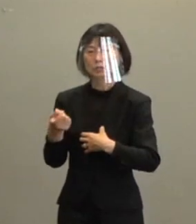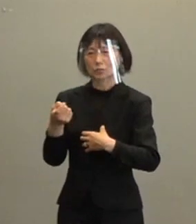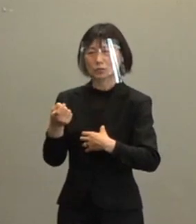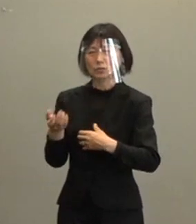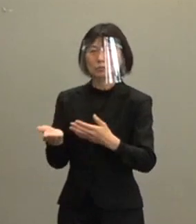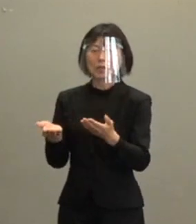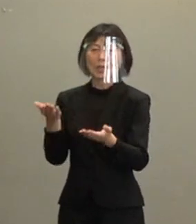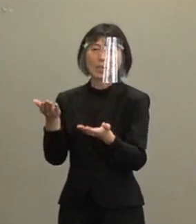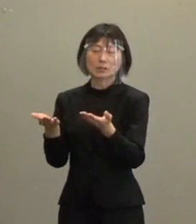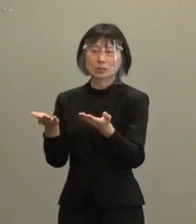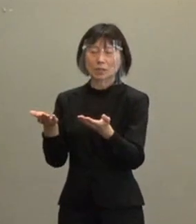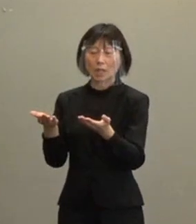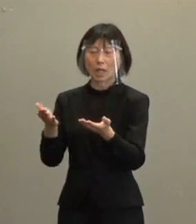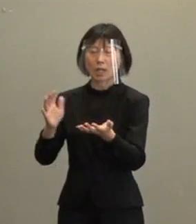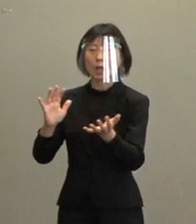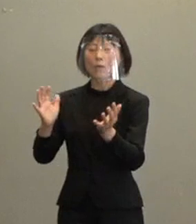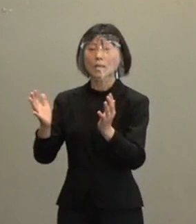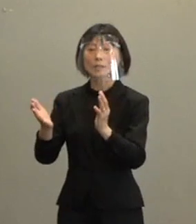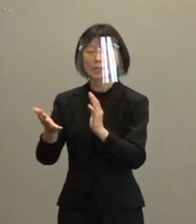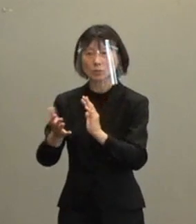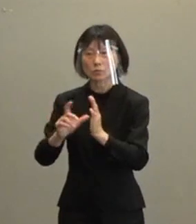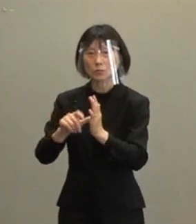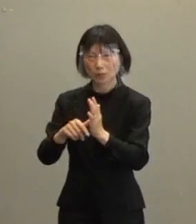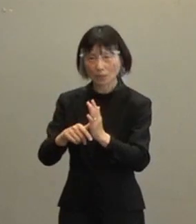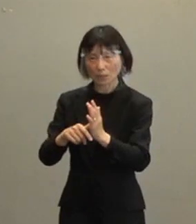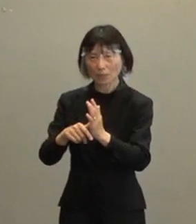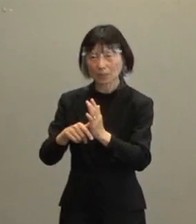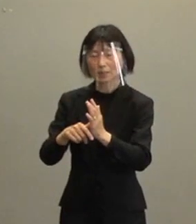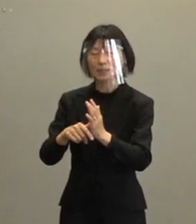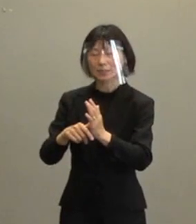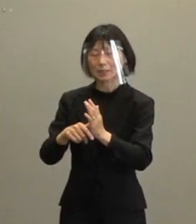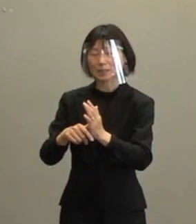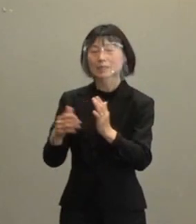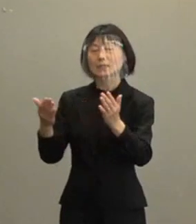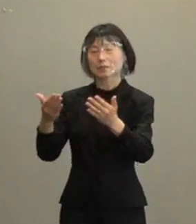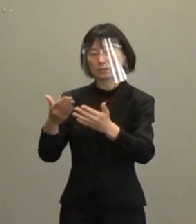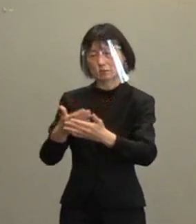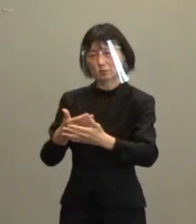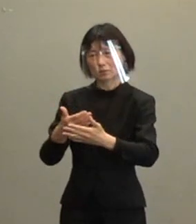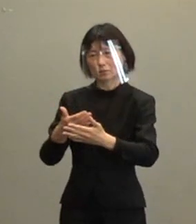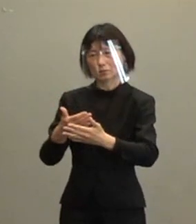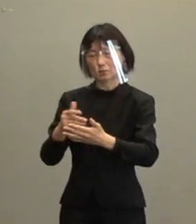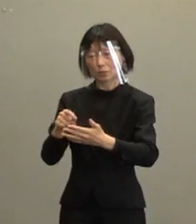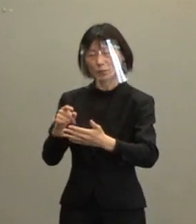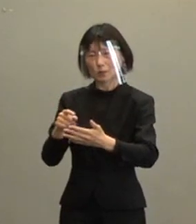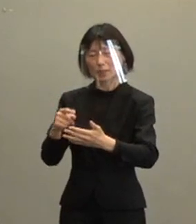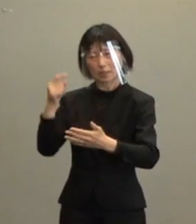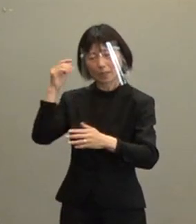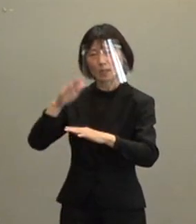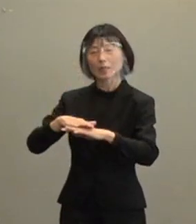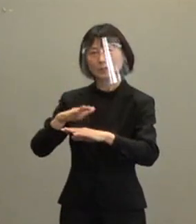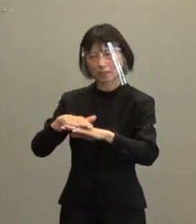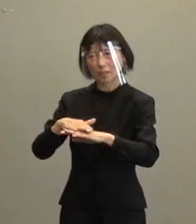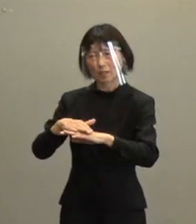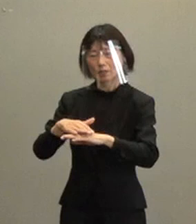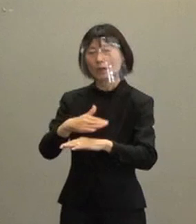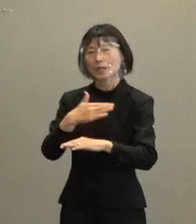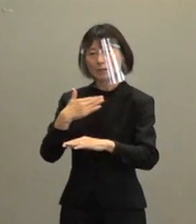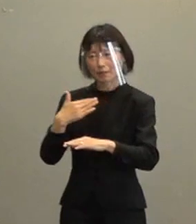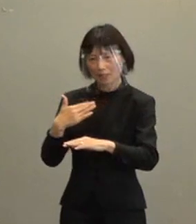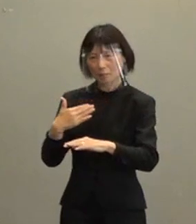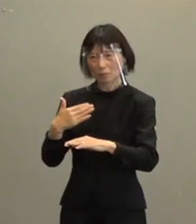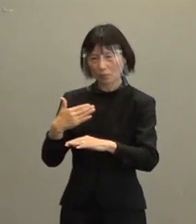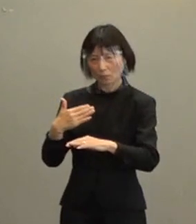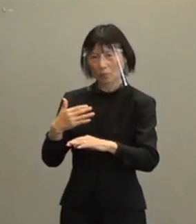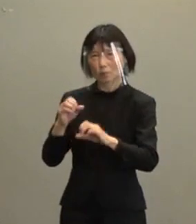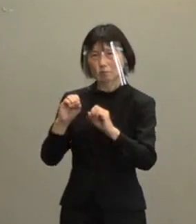が変わってくる時期に入ってきている。でそういう考え方なので、我々はメッセージを整理してい